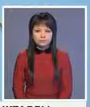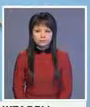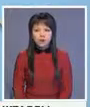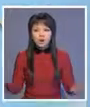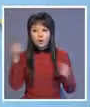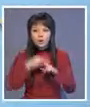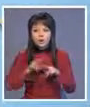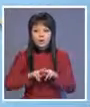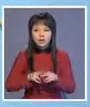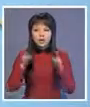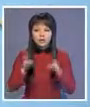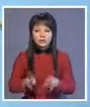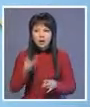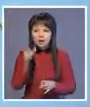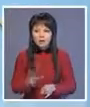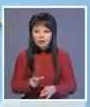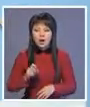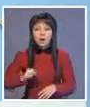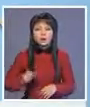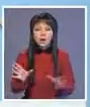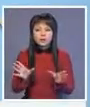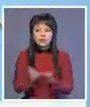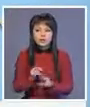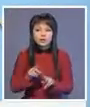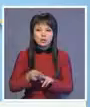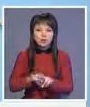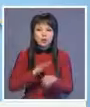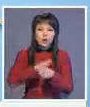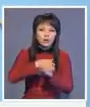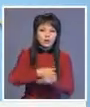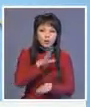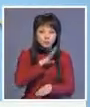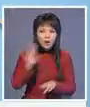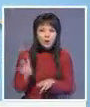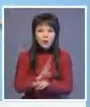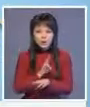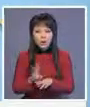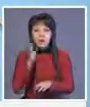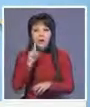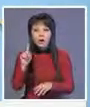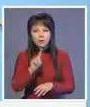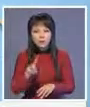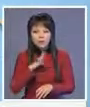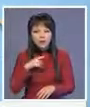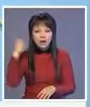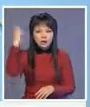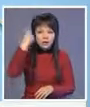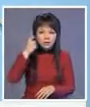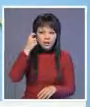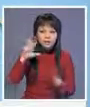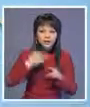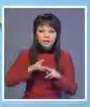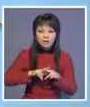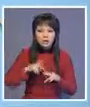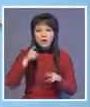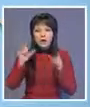Анықталғандай, жәбірленуші достарымен бірге туған күн кешінде қонақта болған, түнгі бірлер шамасында мастықтың буымен үйдің